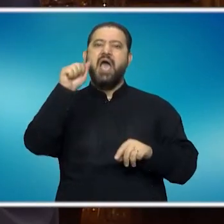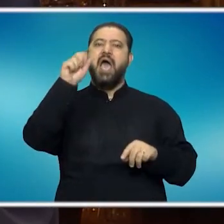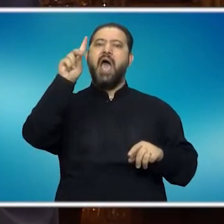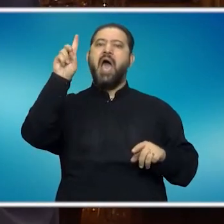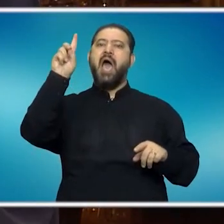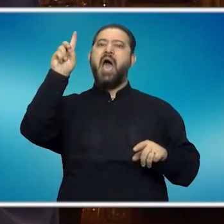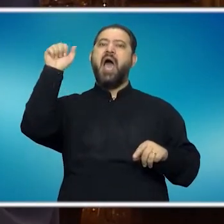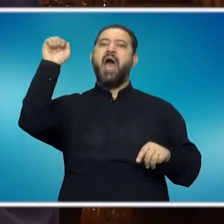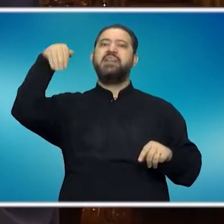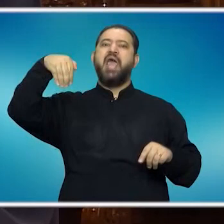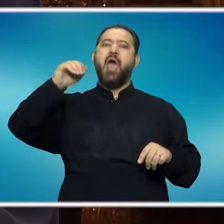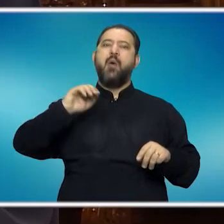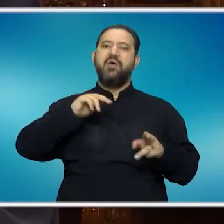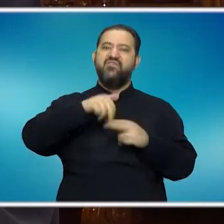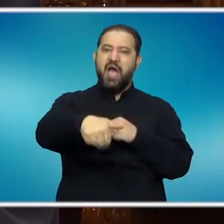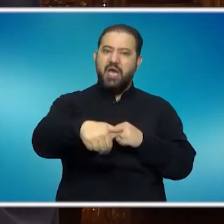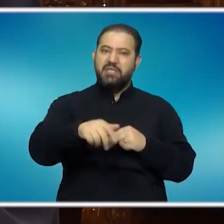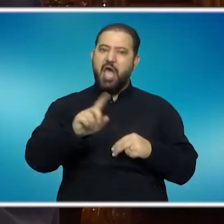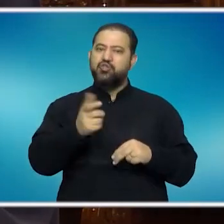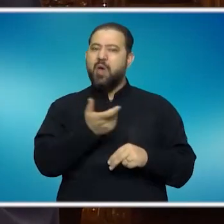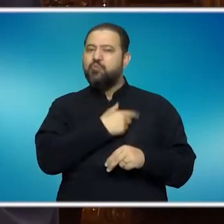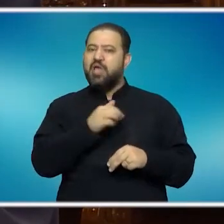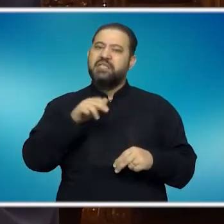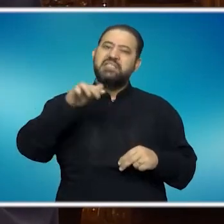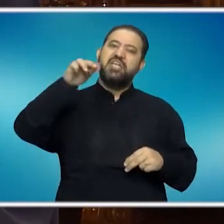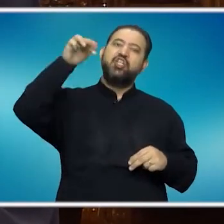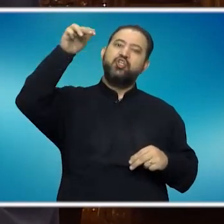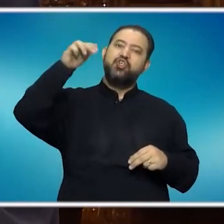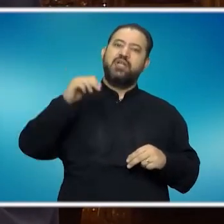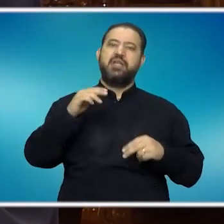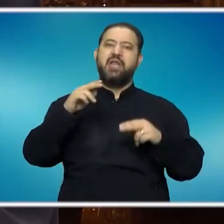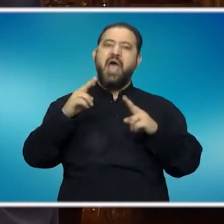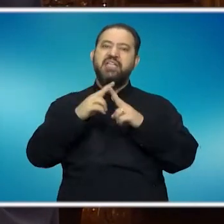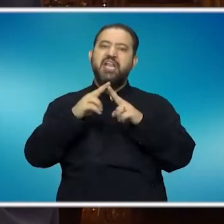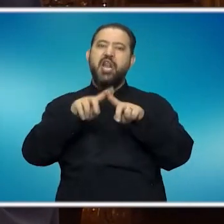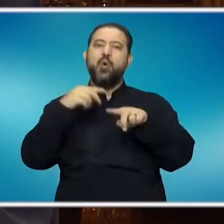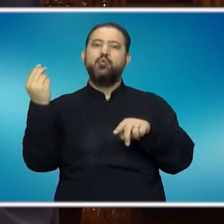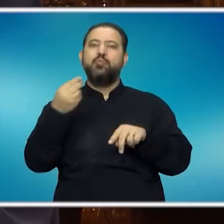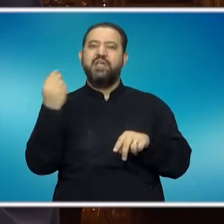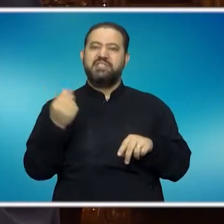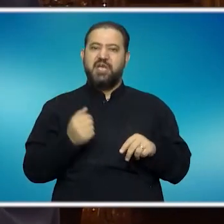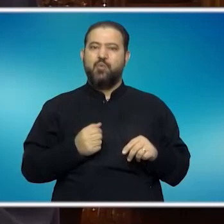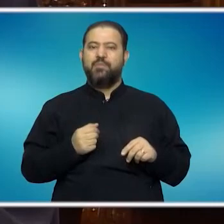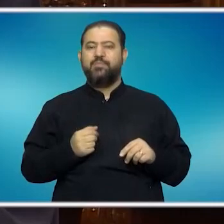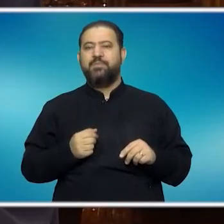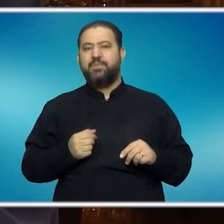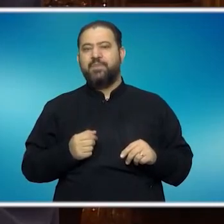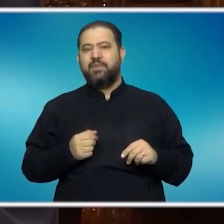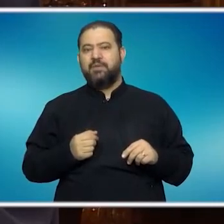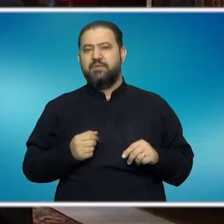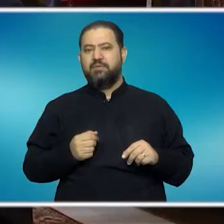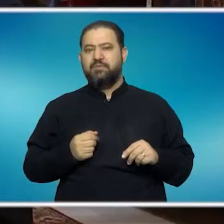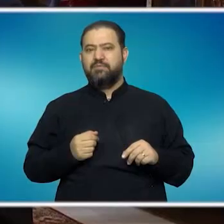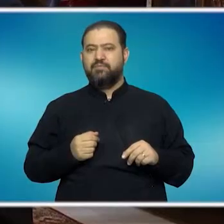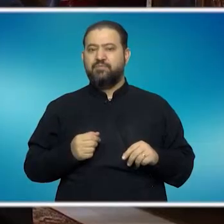ajunge la sfințenia pe care Dumnezeu voia să o împărtășească, nu va ajunge să se facă el capabil de viața eternă cu